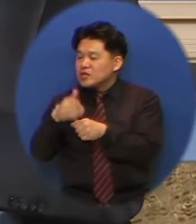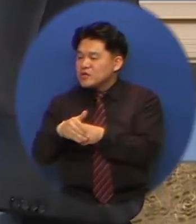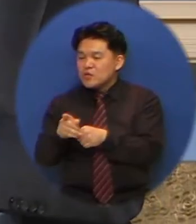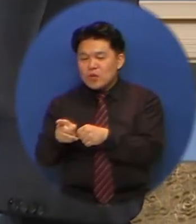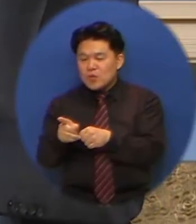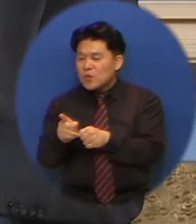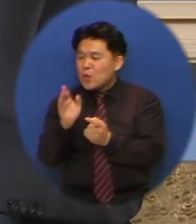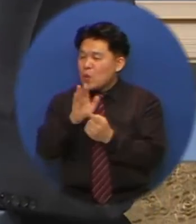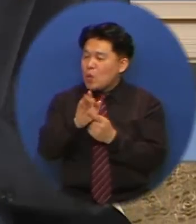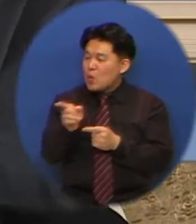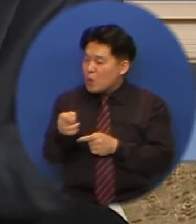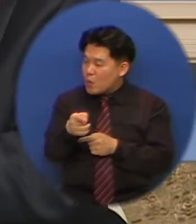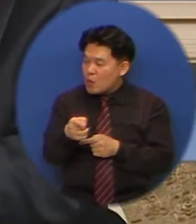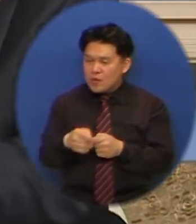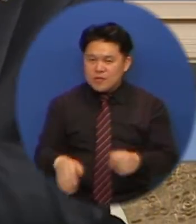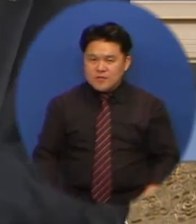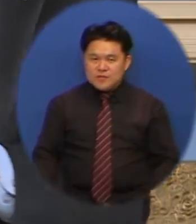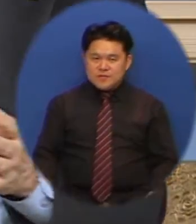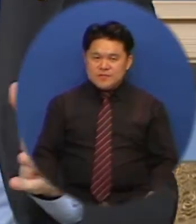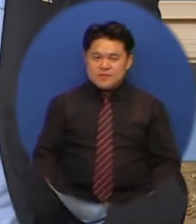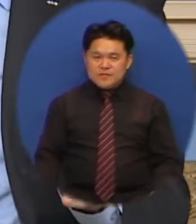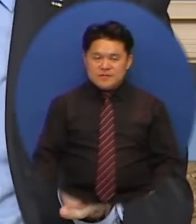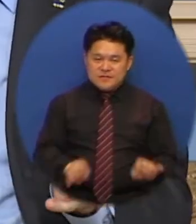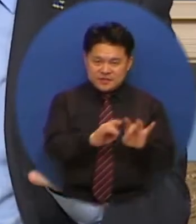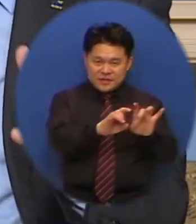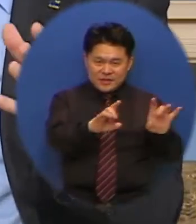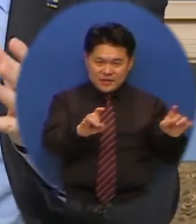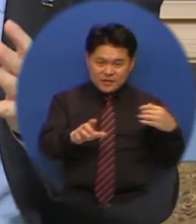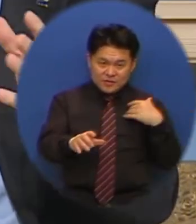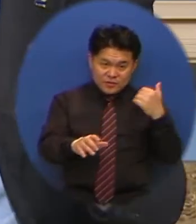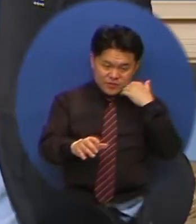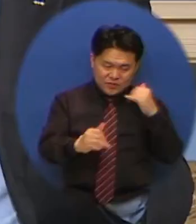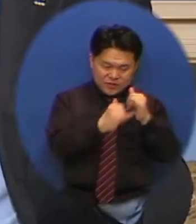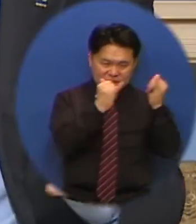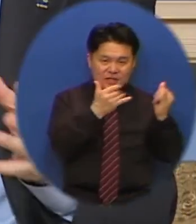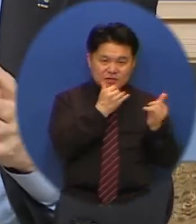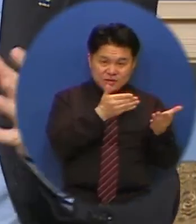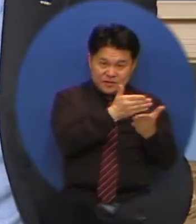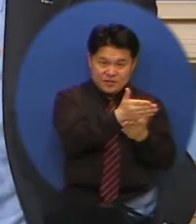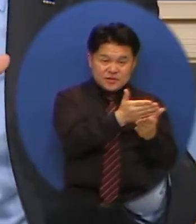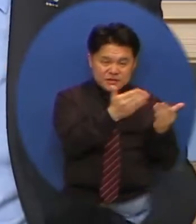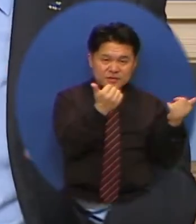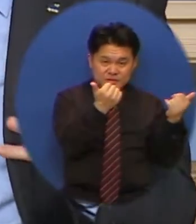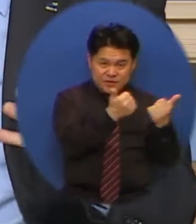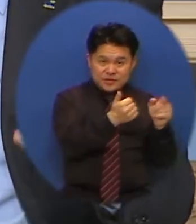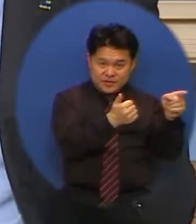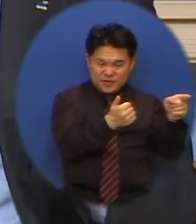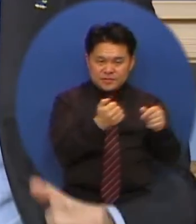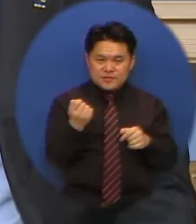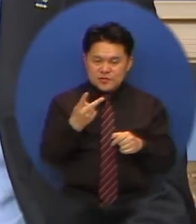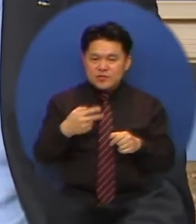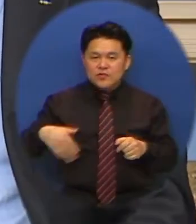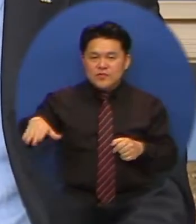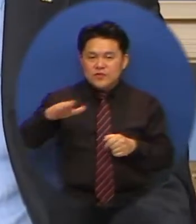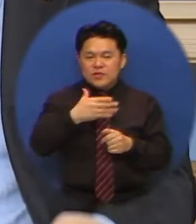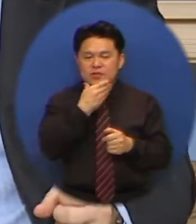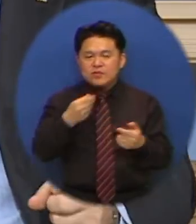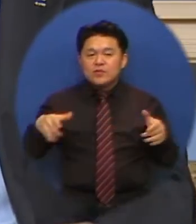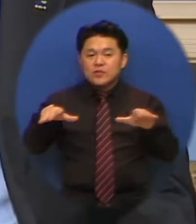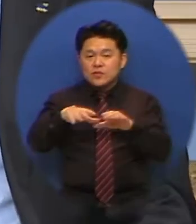사람으로 다루는 거는 사회복지사협회 일이고 네. 저희는 이제 사회복지 현장 네. 하나를 이제